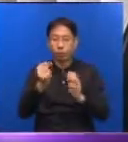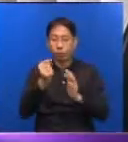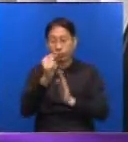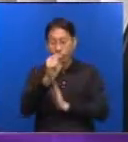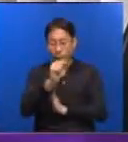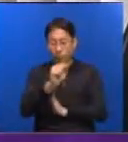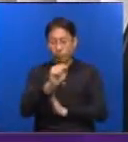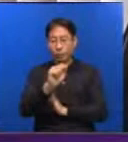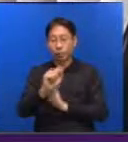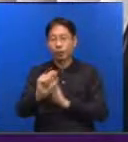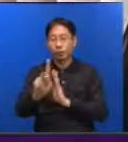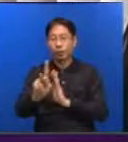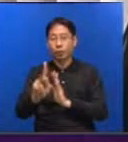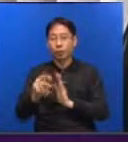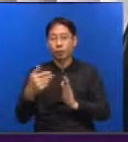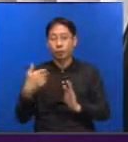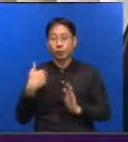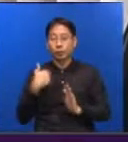สคลาม